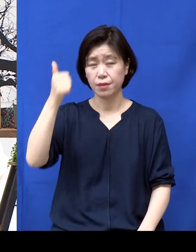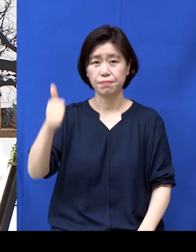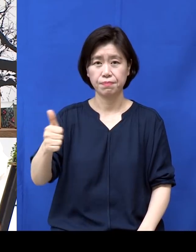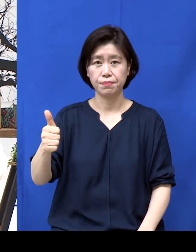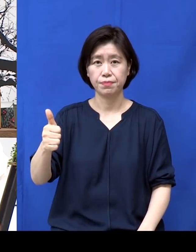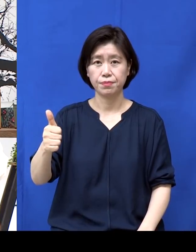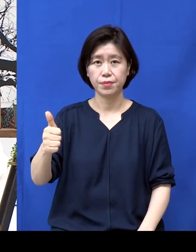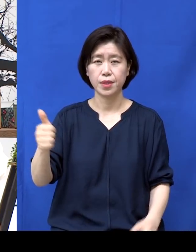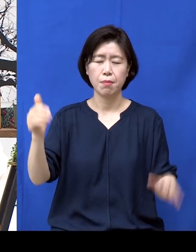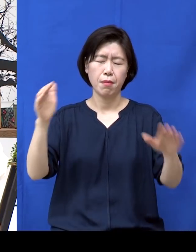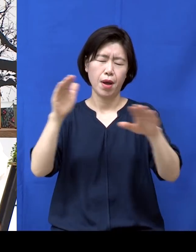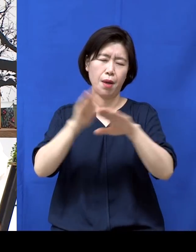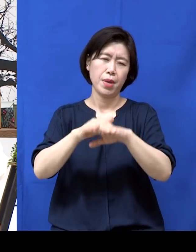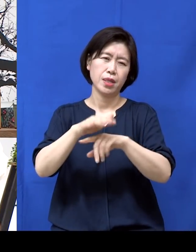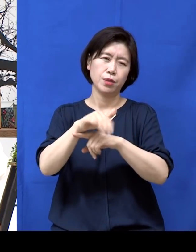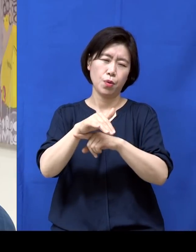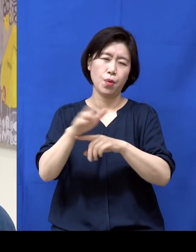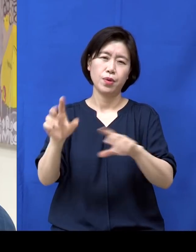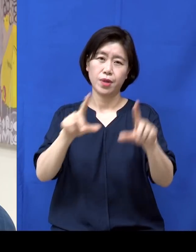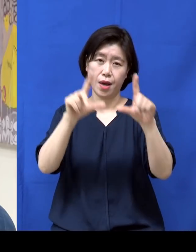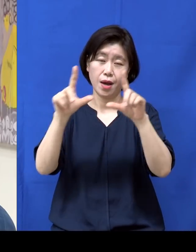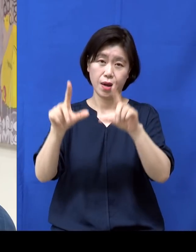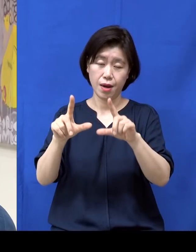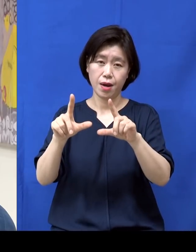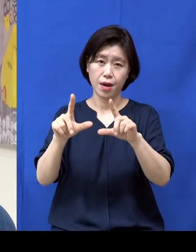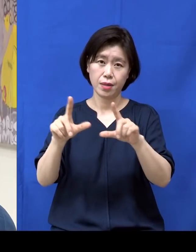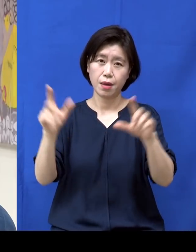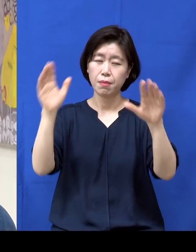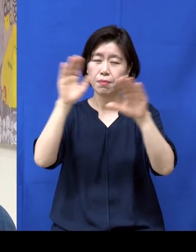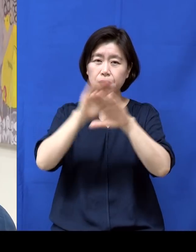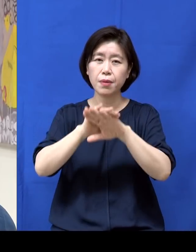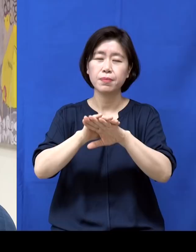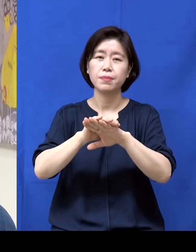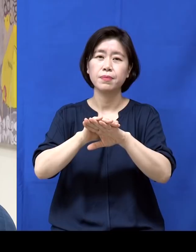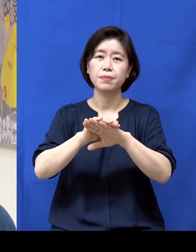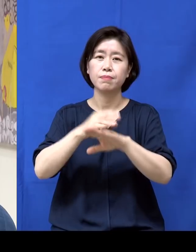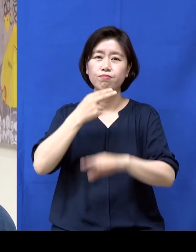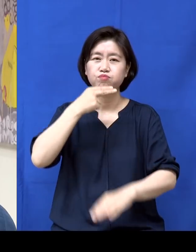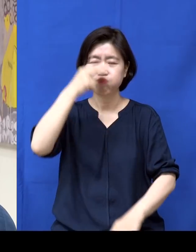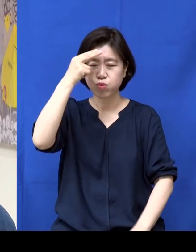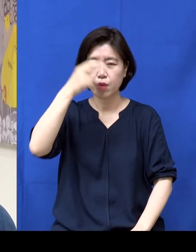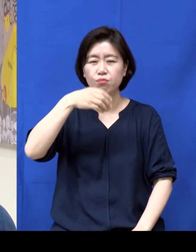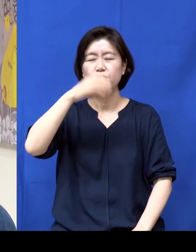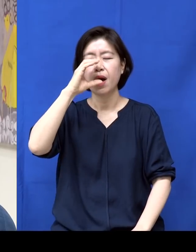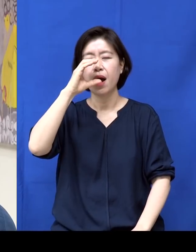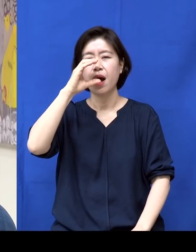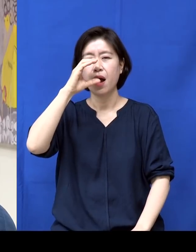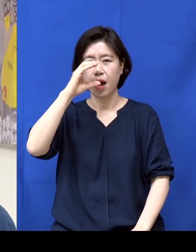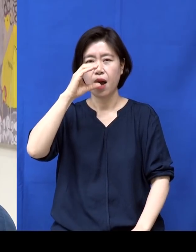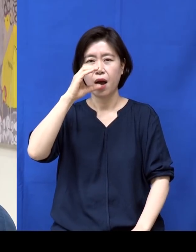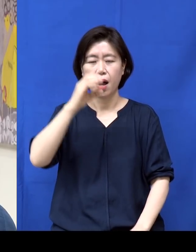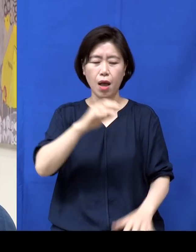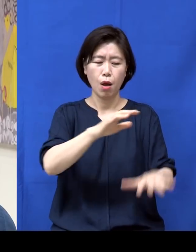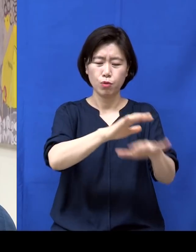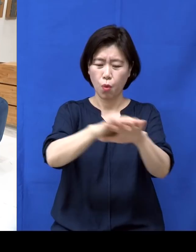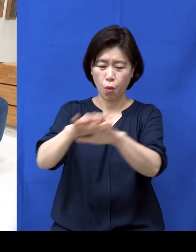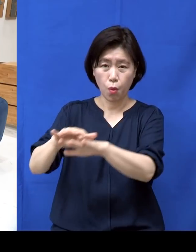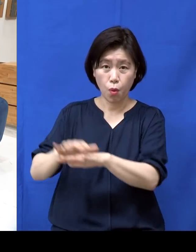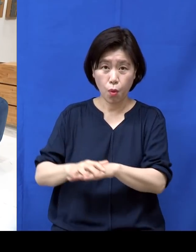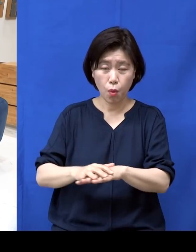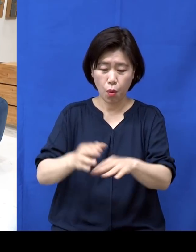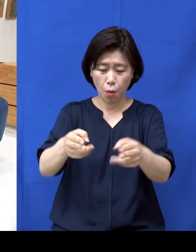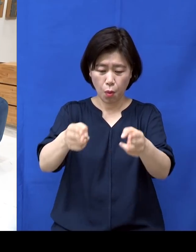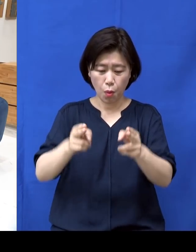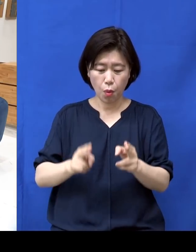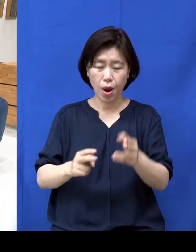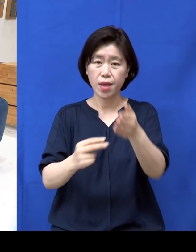집에 돌아가시다가 그 시골에 그 트렁. 농수로 네, 수로가 농수로. 있고 그 간이 다리가 있잖아요. 네네. 네.